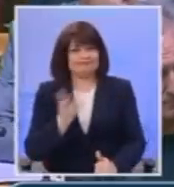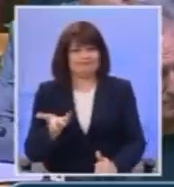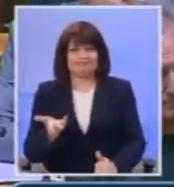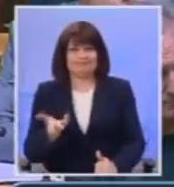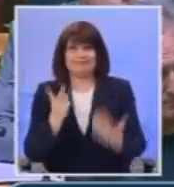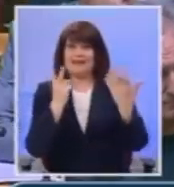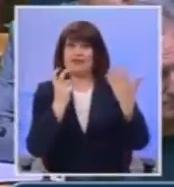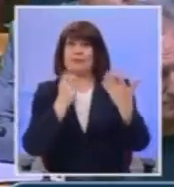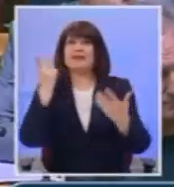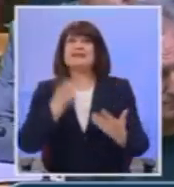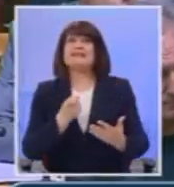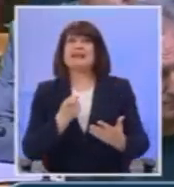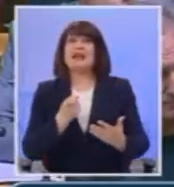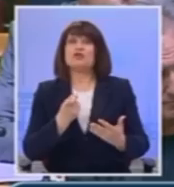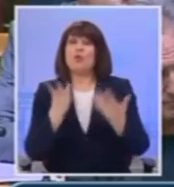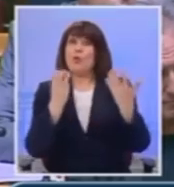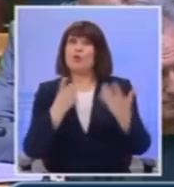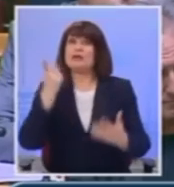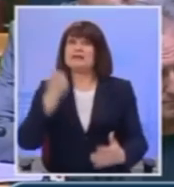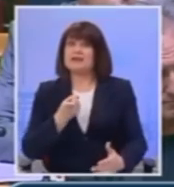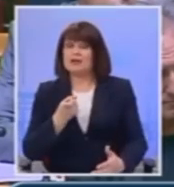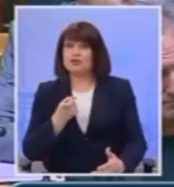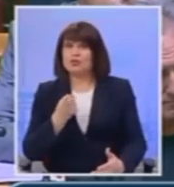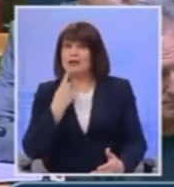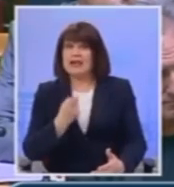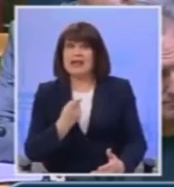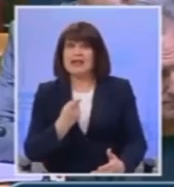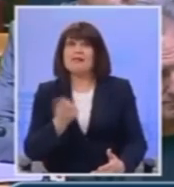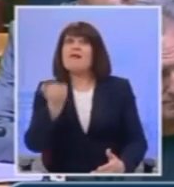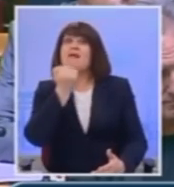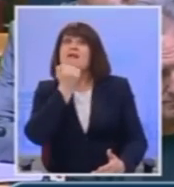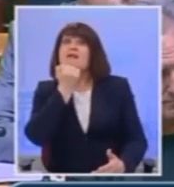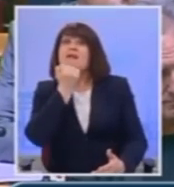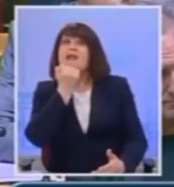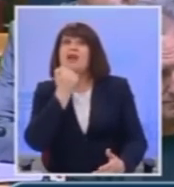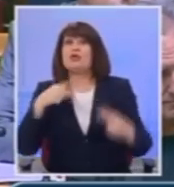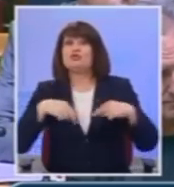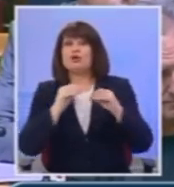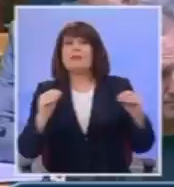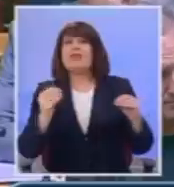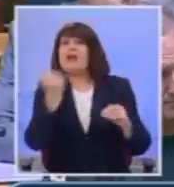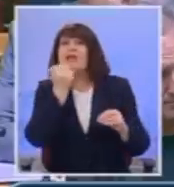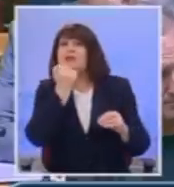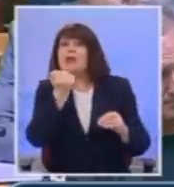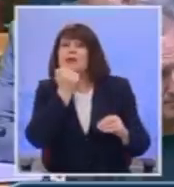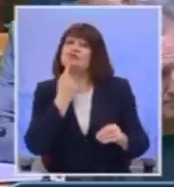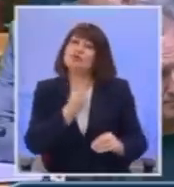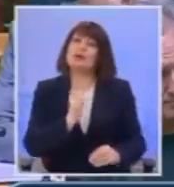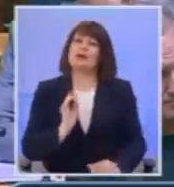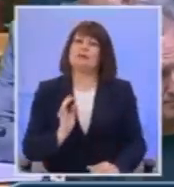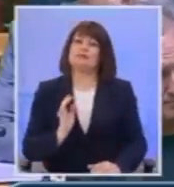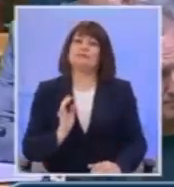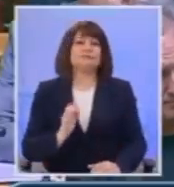Το 70% στη μία, το 80% στην άλλη. Λένε ότι είναι λάθος αυτά που κάνουν οι υπουργοί σας στη παιδεία. Δεν είναι